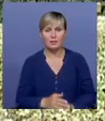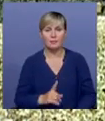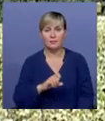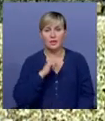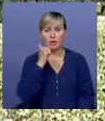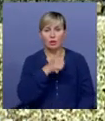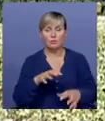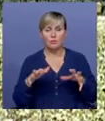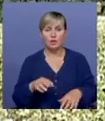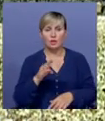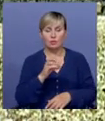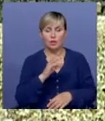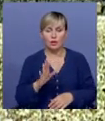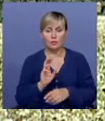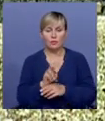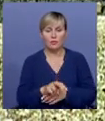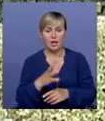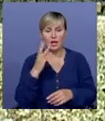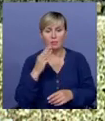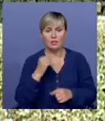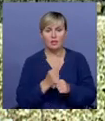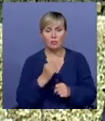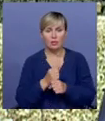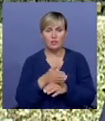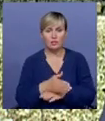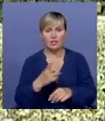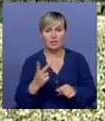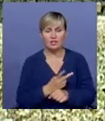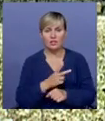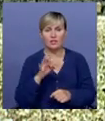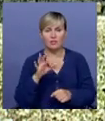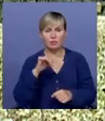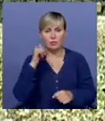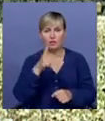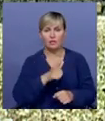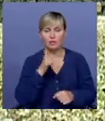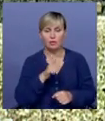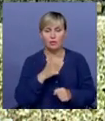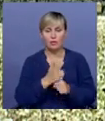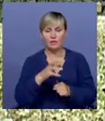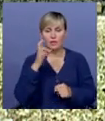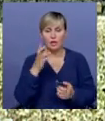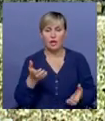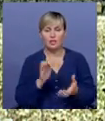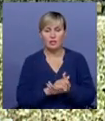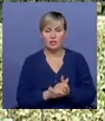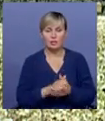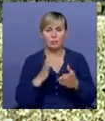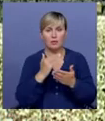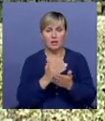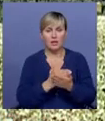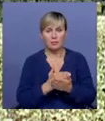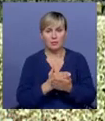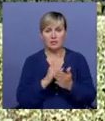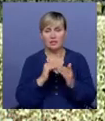год президентства Касым-Жомарт Токаев посещал Алматы с рабочим визитом дважды. В октябре прошлого года глава государства ознакомился с программой